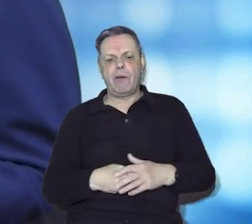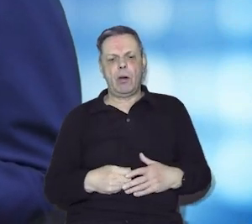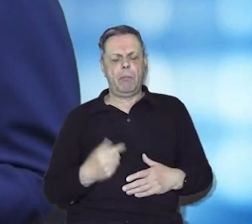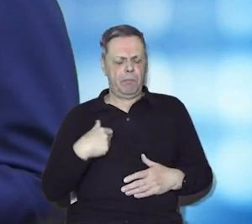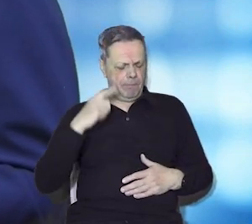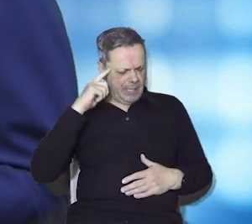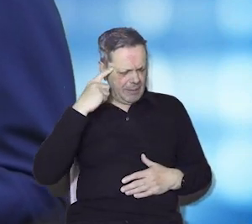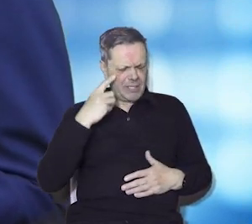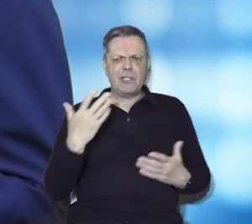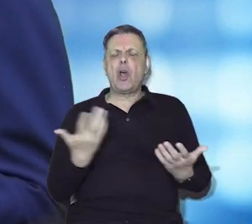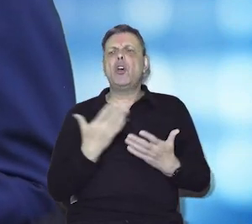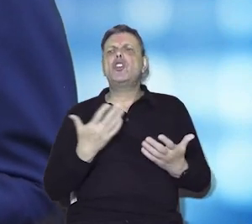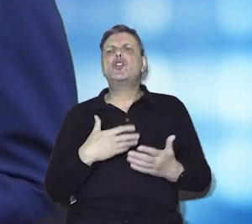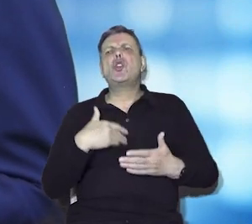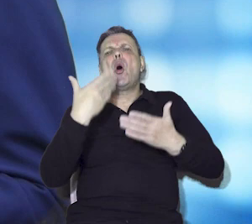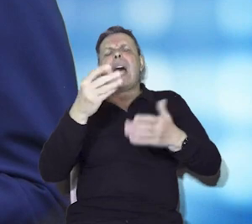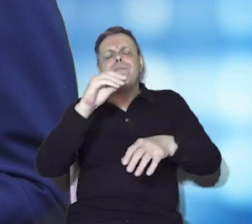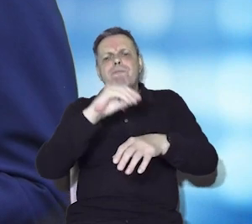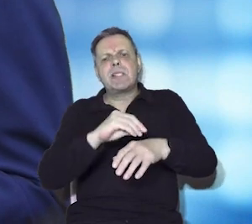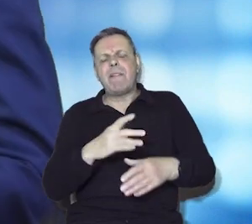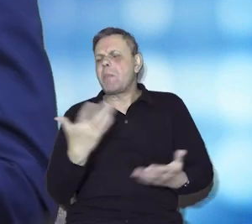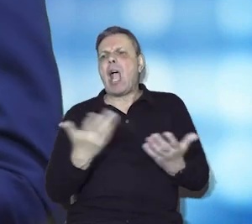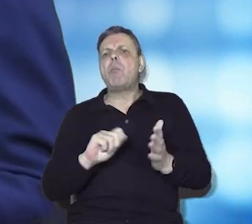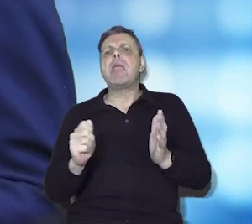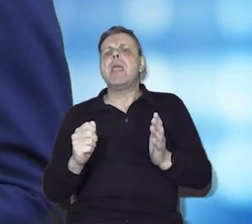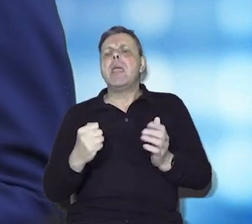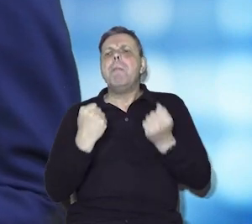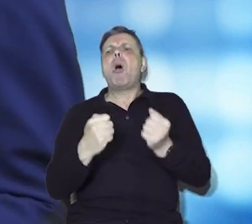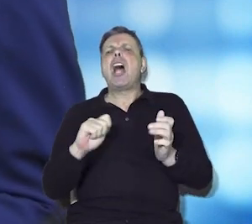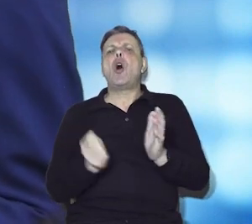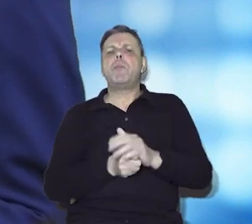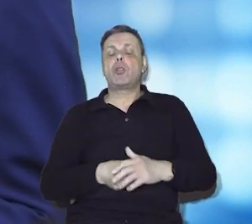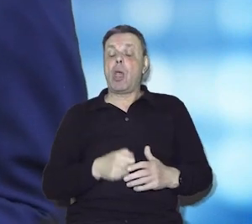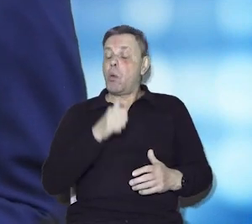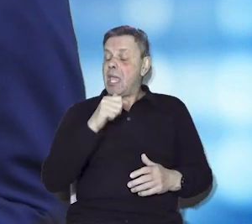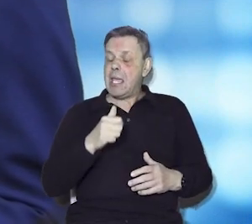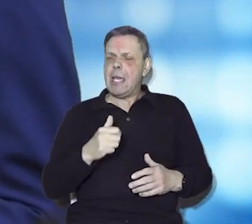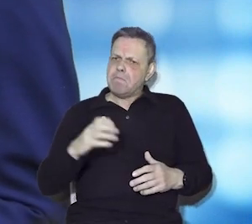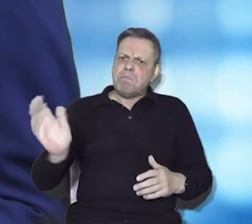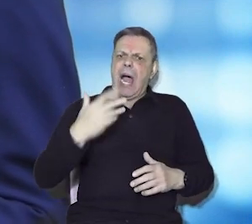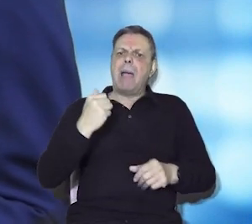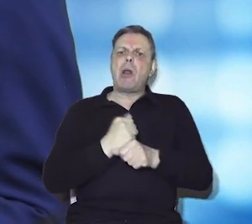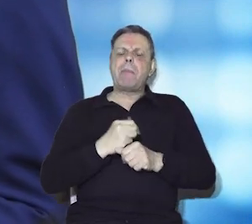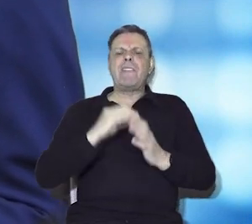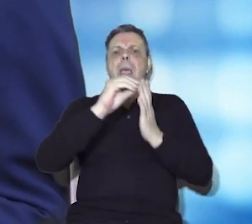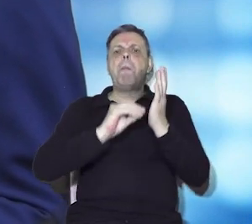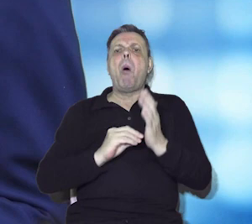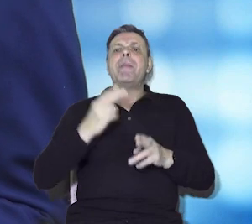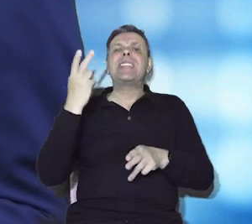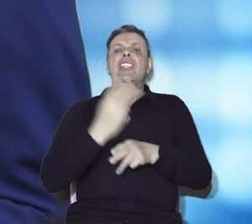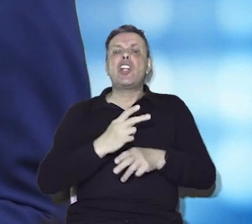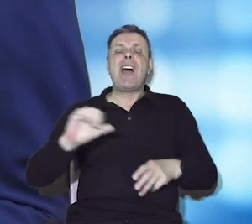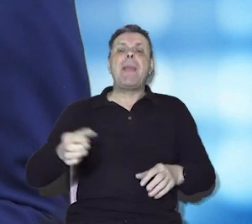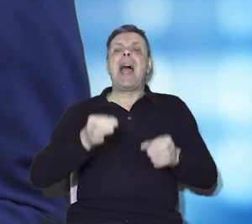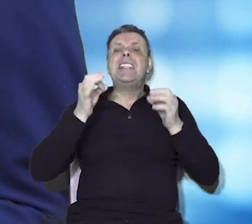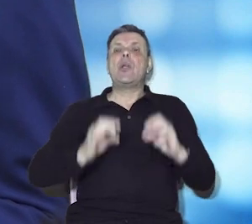razmišljao koja bi to tema mogla biti da pojačam prodaju. Rekao, idem napraviti popis država najsigurnijih